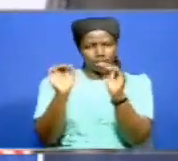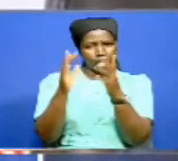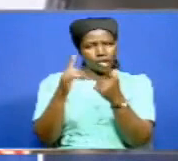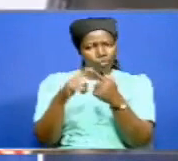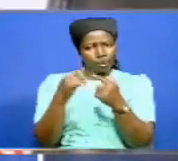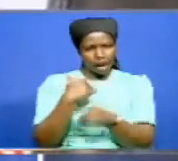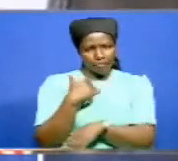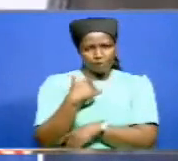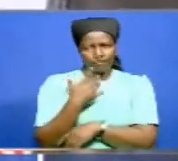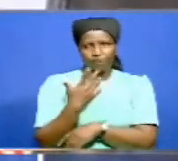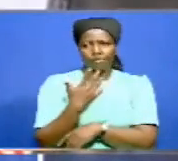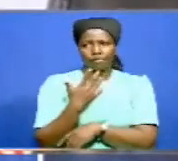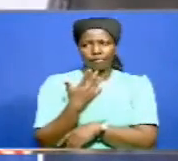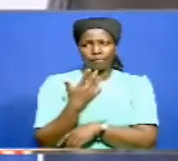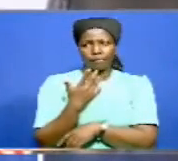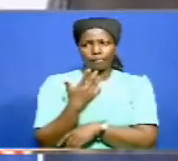have